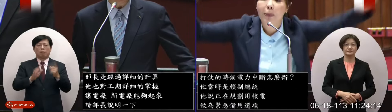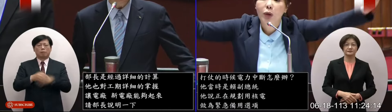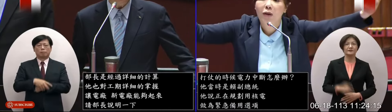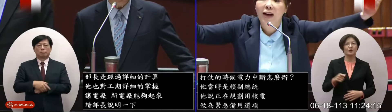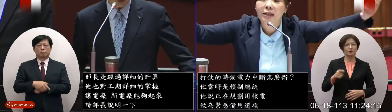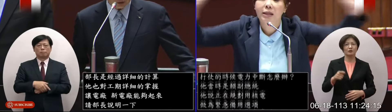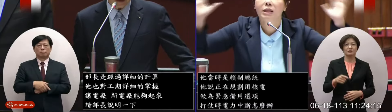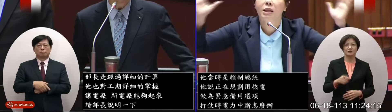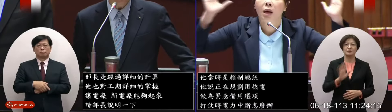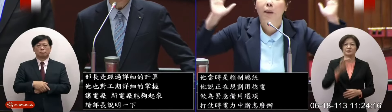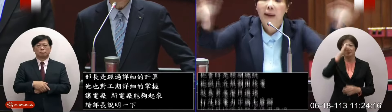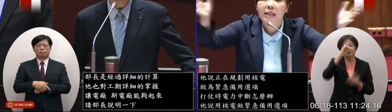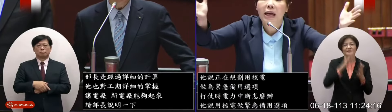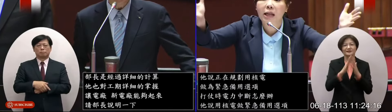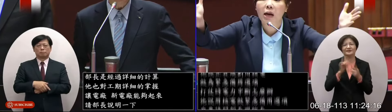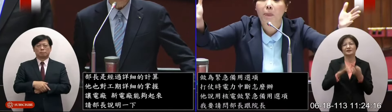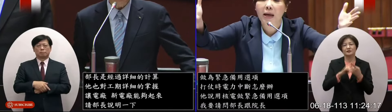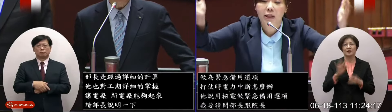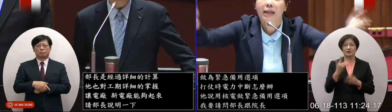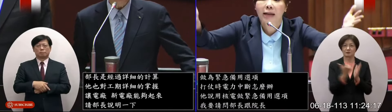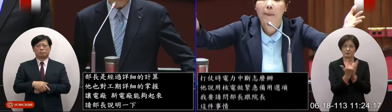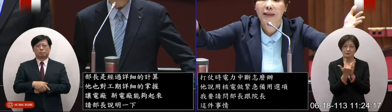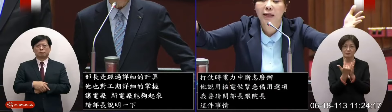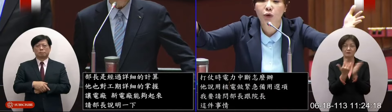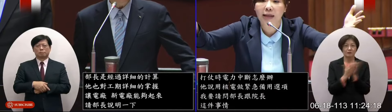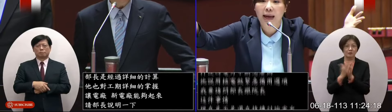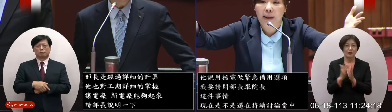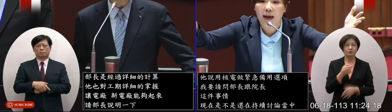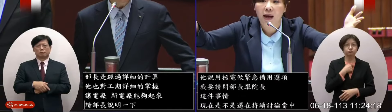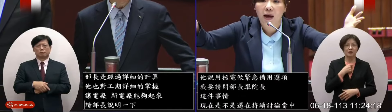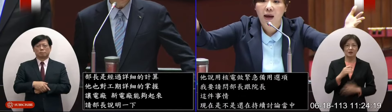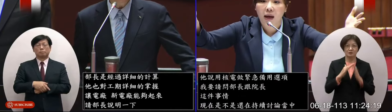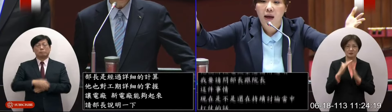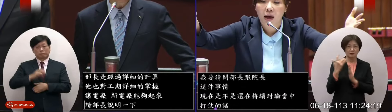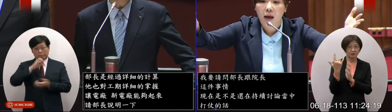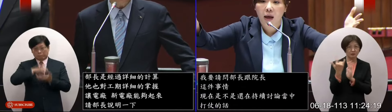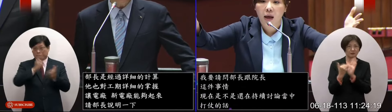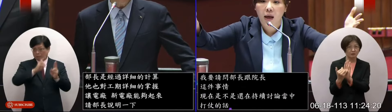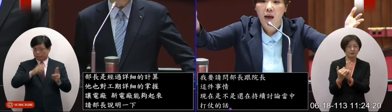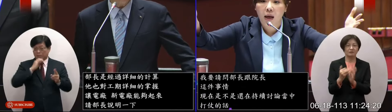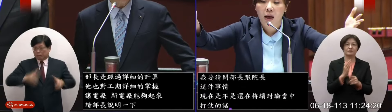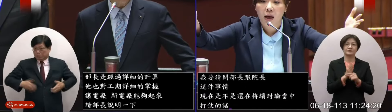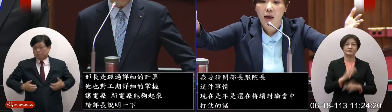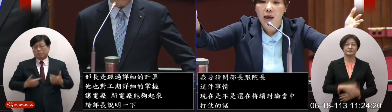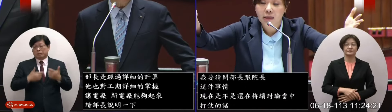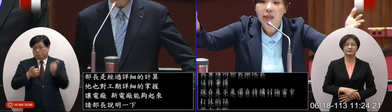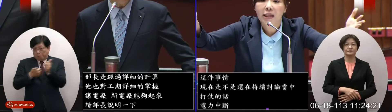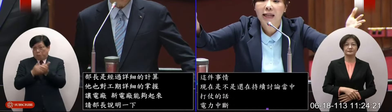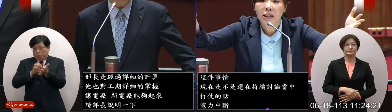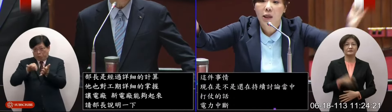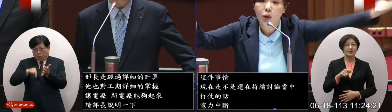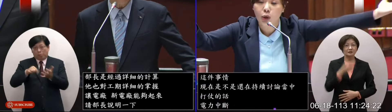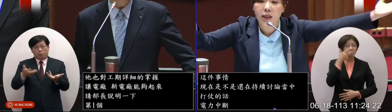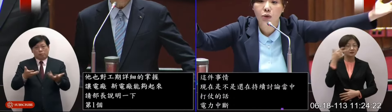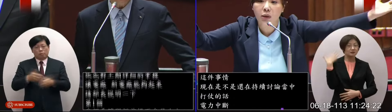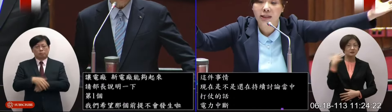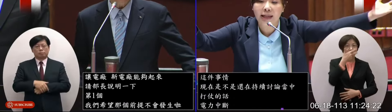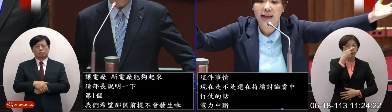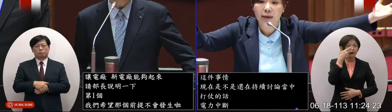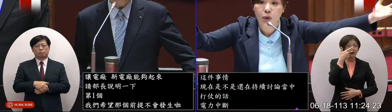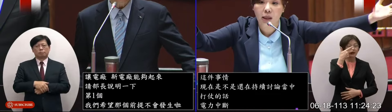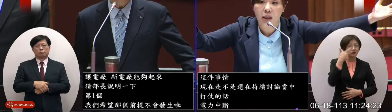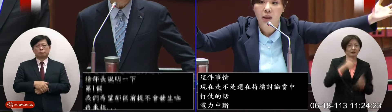也不希望会发生，但是备战你要有必要，现在还在备战状态嘛。 核电作为紧急备用选项， 这个是赖清德对学生说